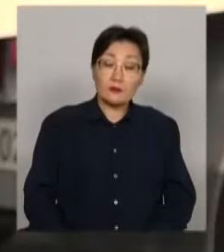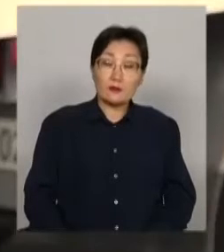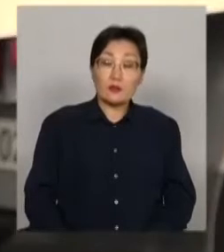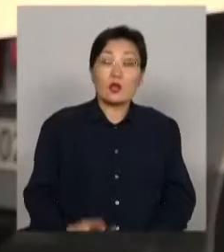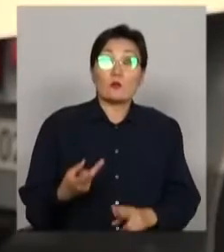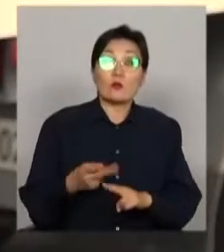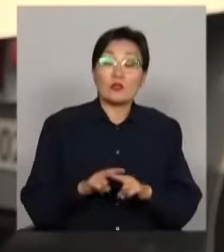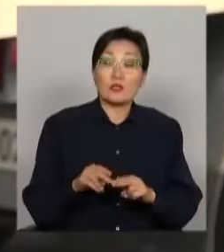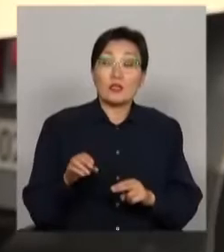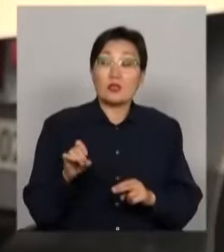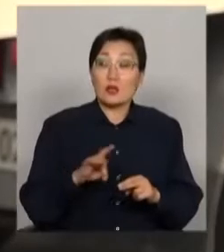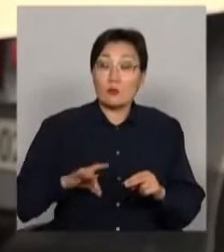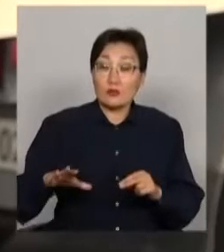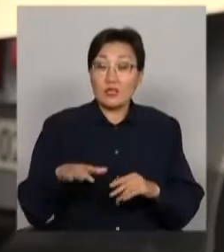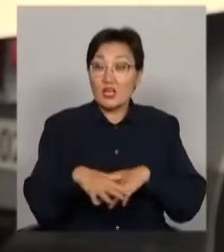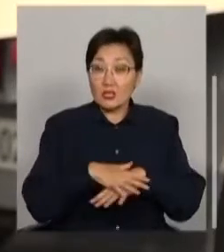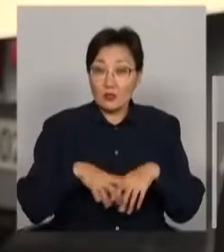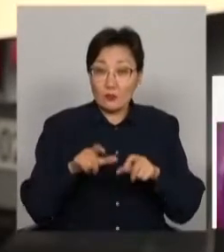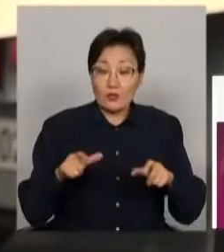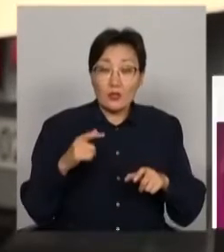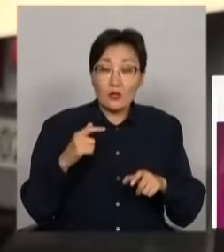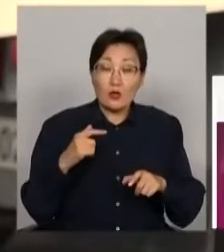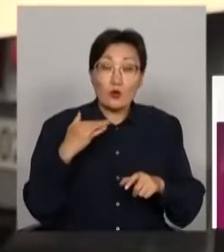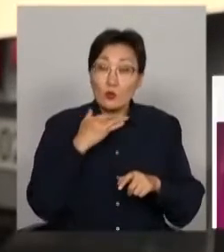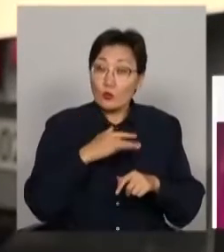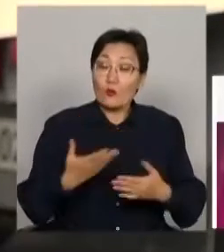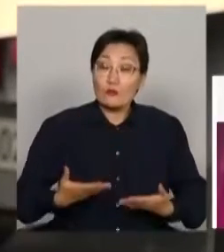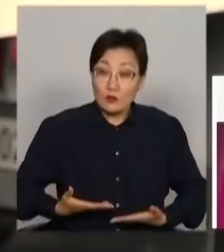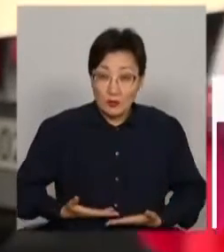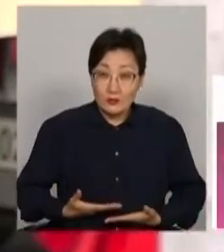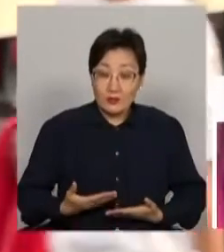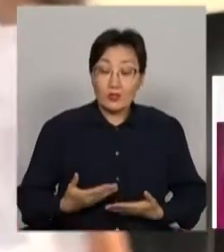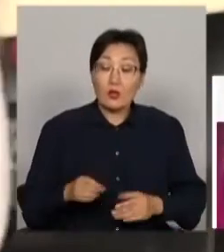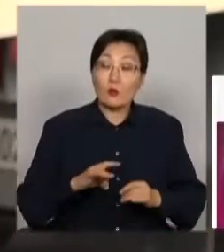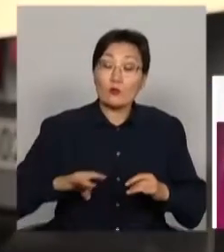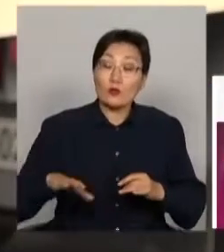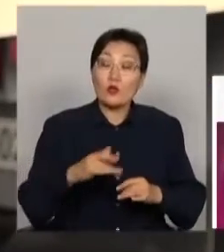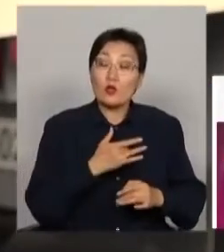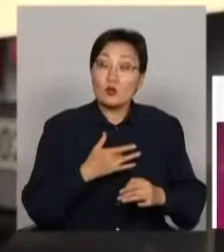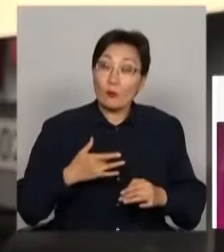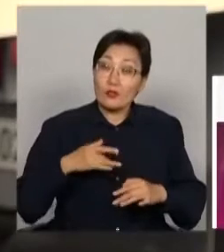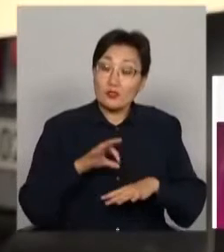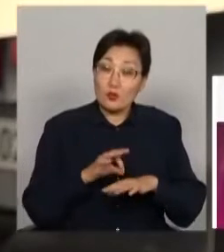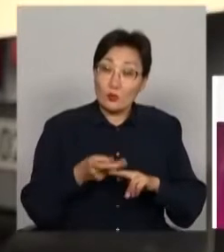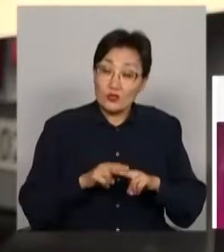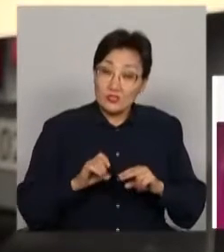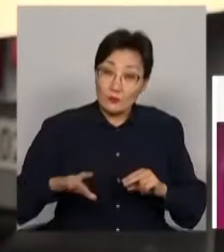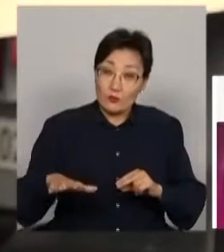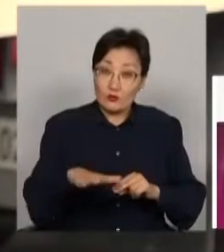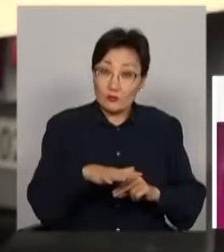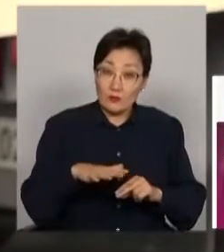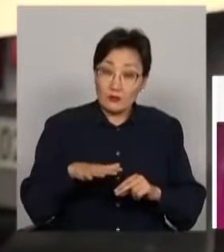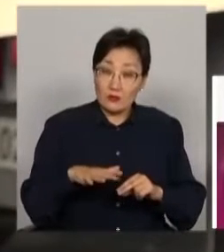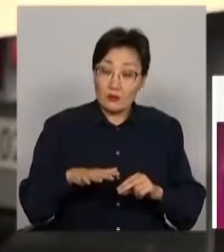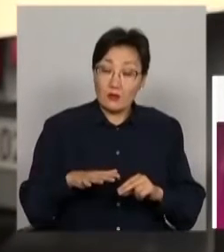Бұл ықшам ауданында халықтың ең шоғырланған жері. Туберкулез ауру осы аудан